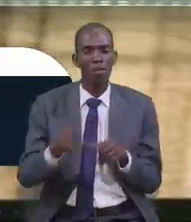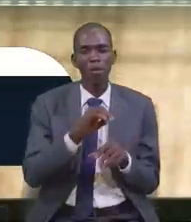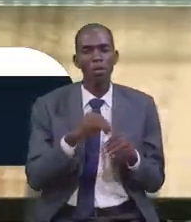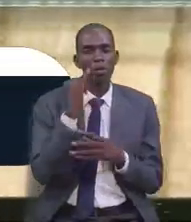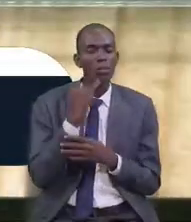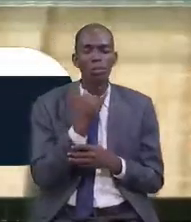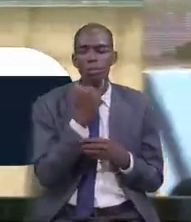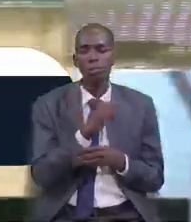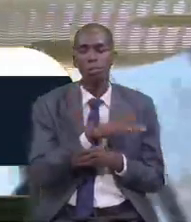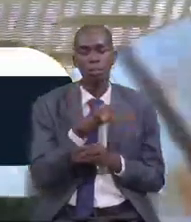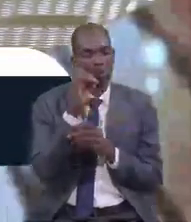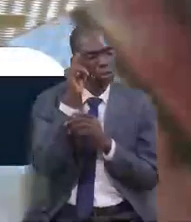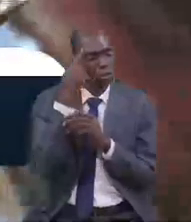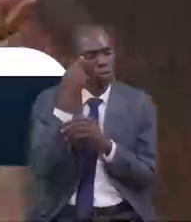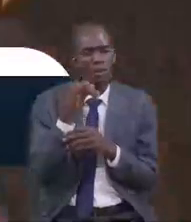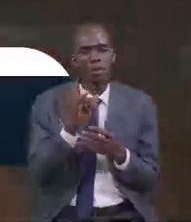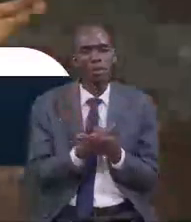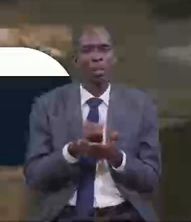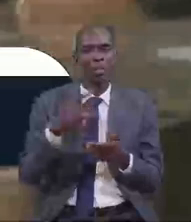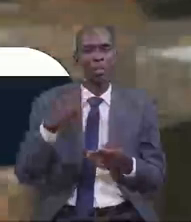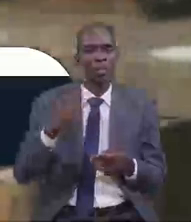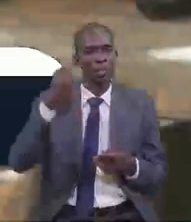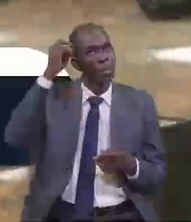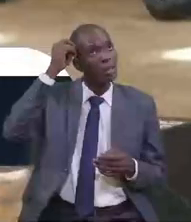et les Naziréens. Au pas que je suis Nazirien, que